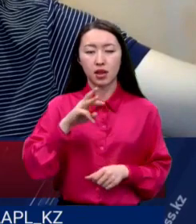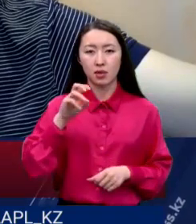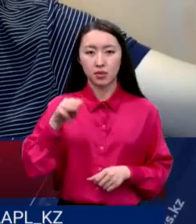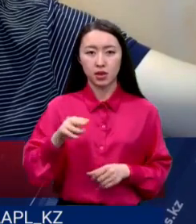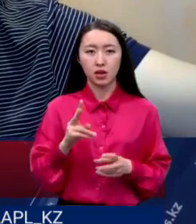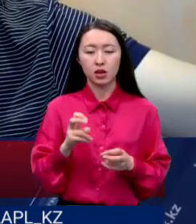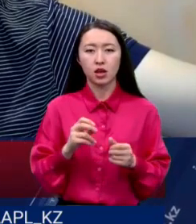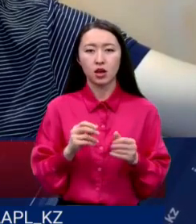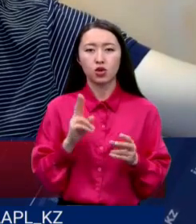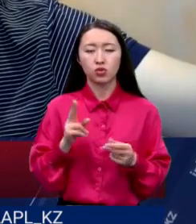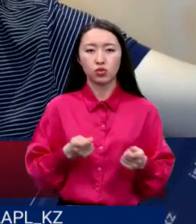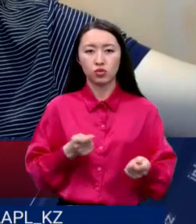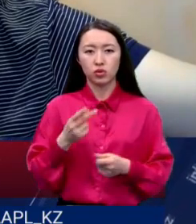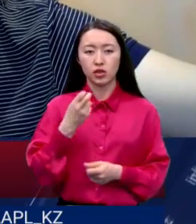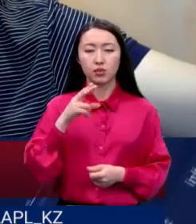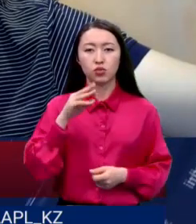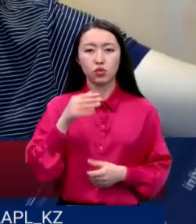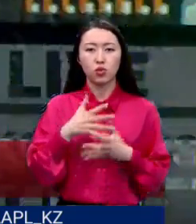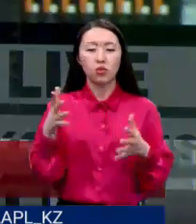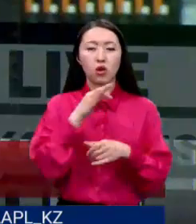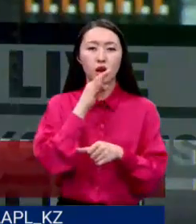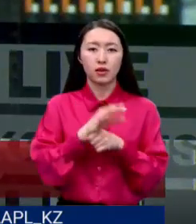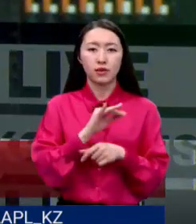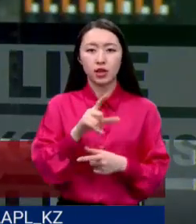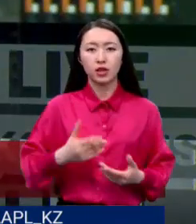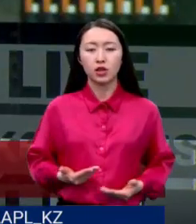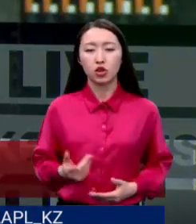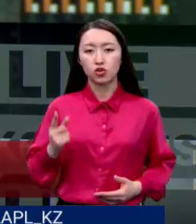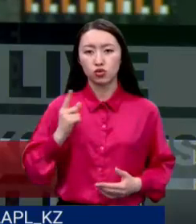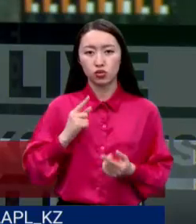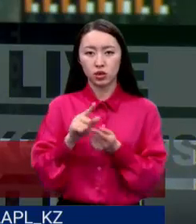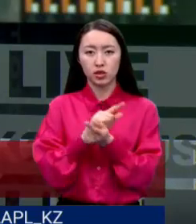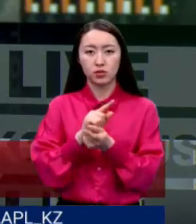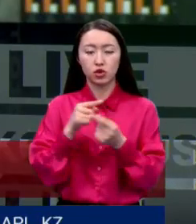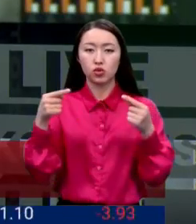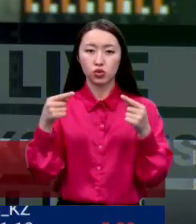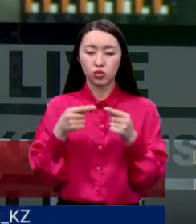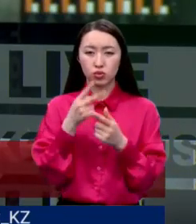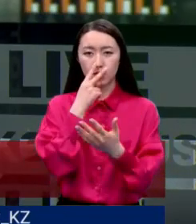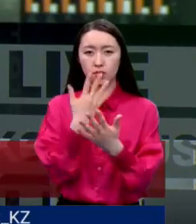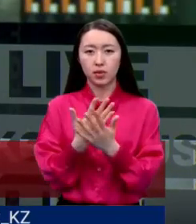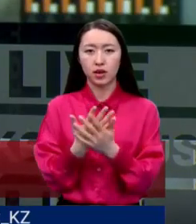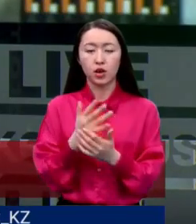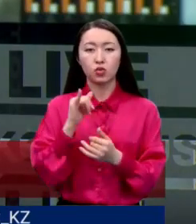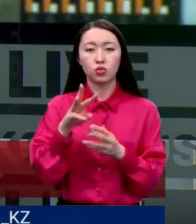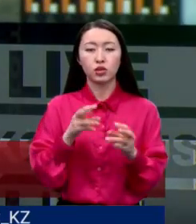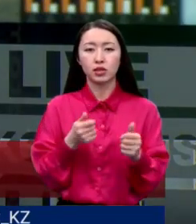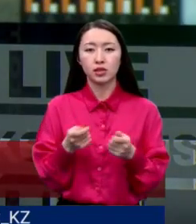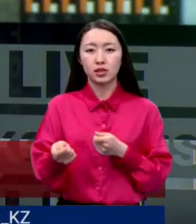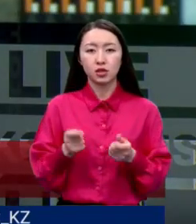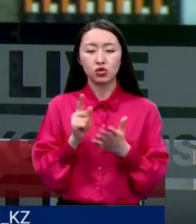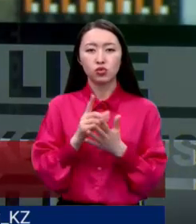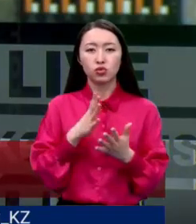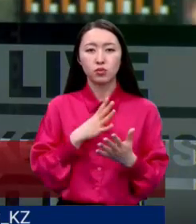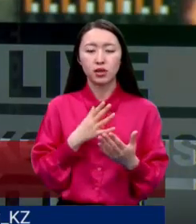на депутатов большую ответственность, несомненно, и население ждет уже каких-то конкретных изменений. То есть у депутатов должен быть налажен какой-то